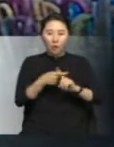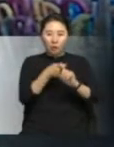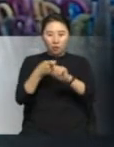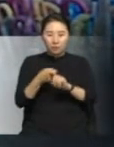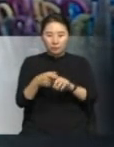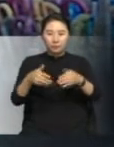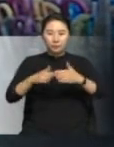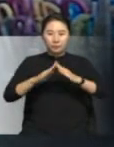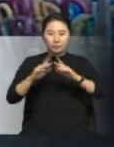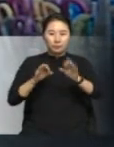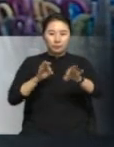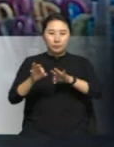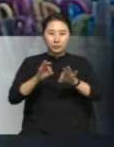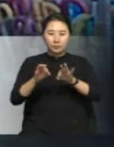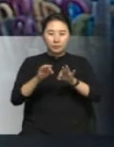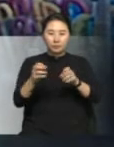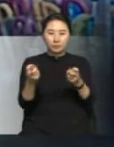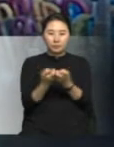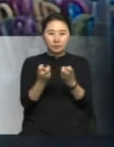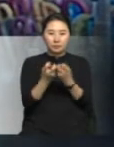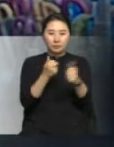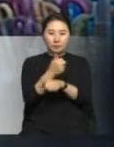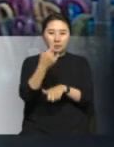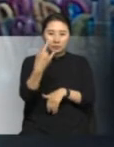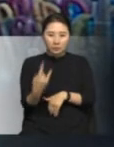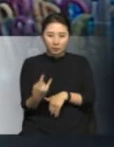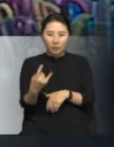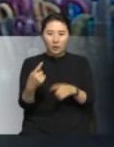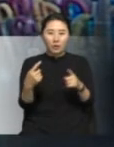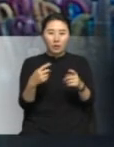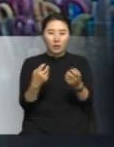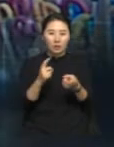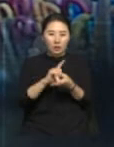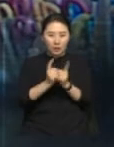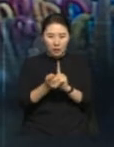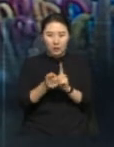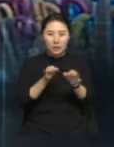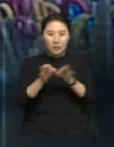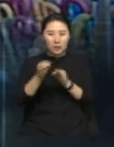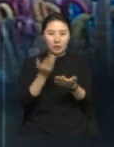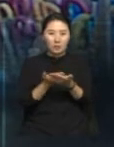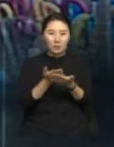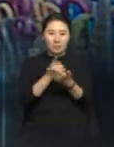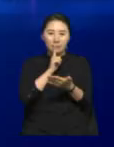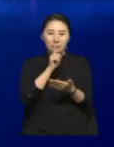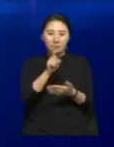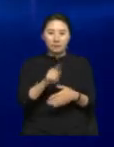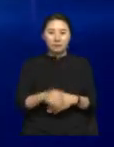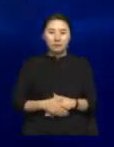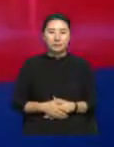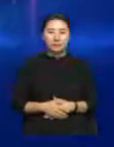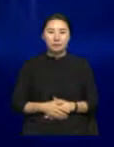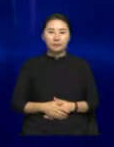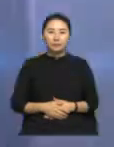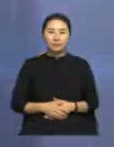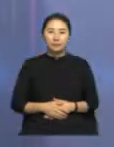가운데 시장 상인들은 대책위를 꾸려 대체 상가 요구에 나섰습니다. 이혜진 기자의 보도입니다.